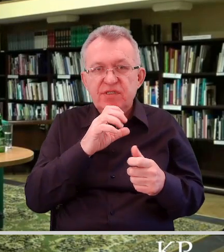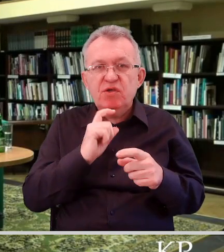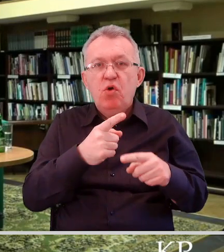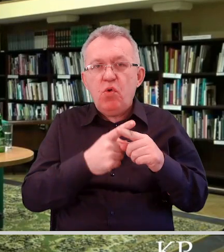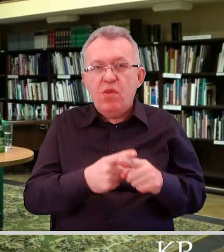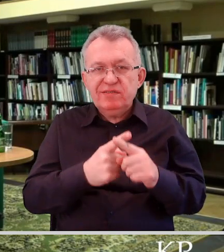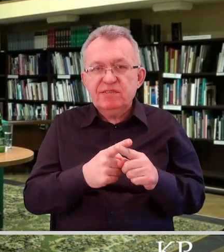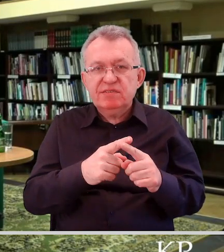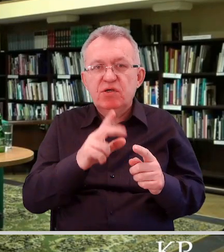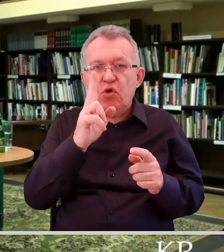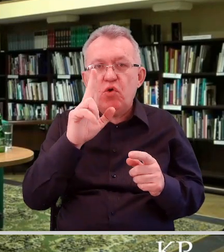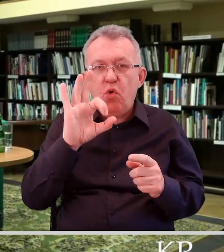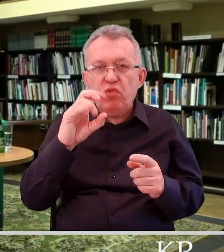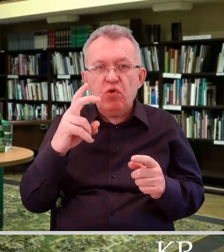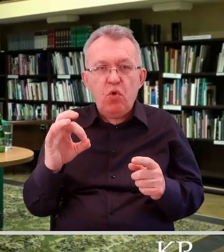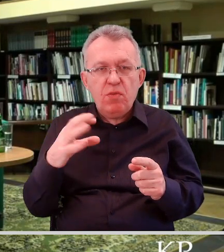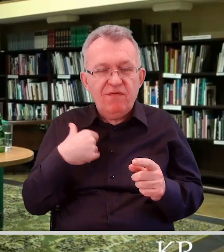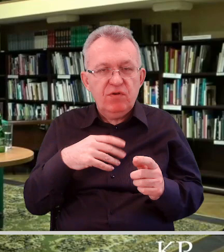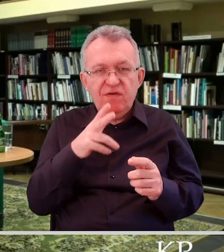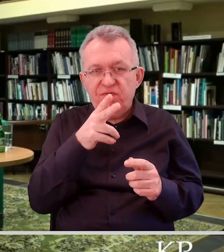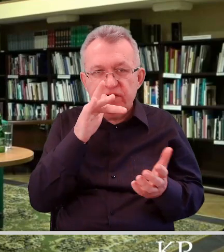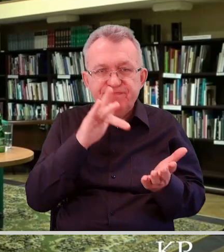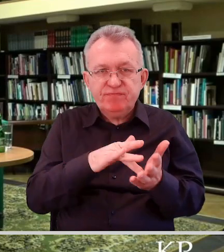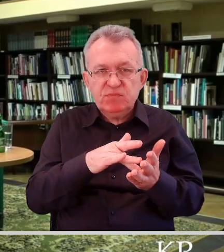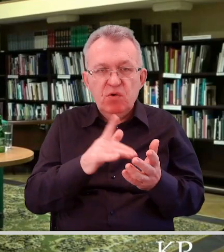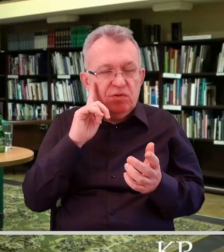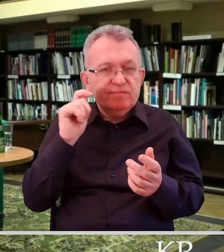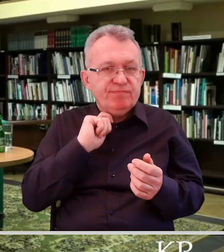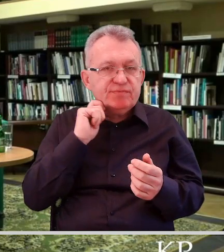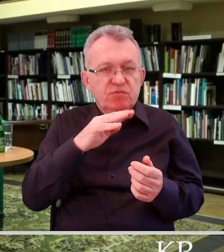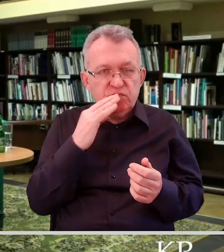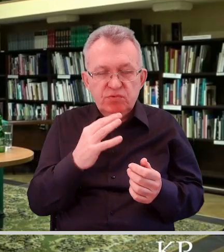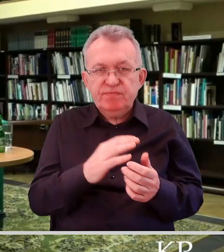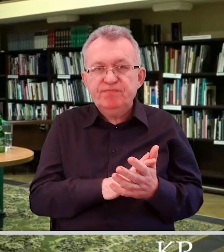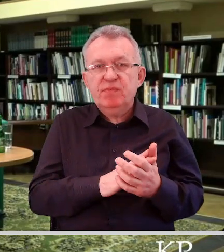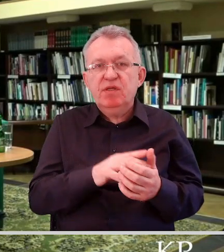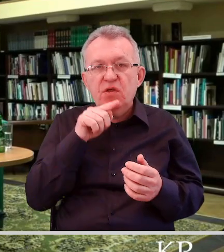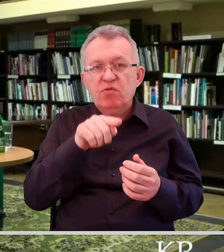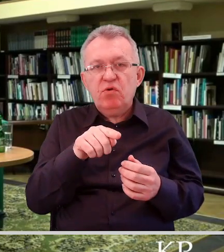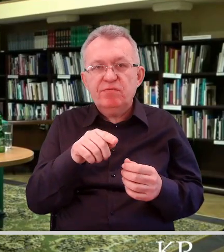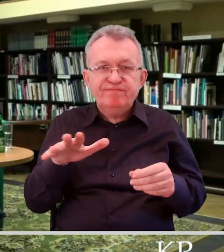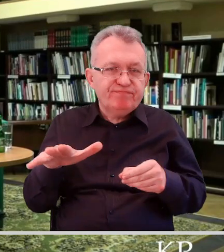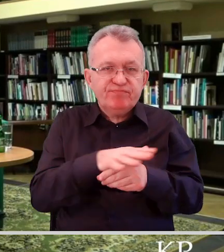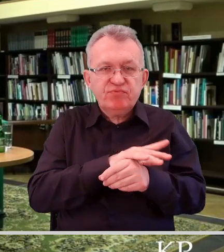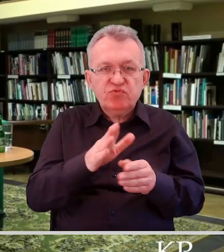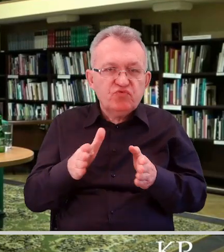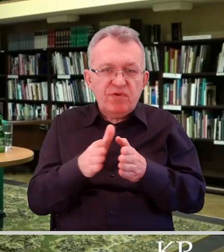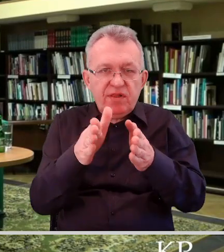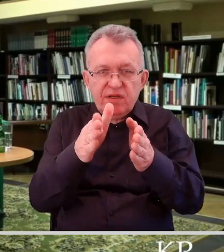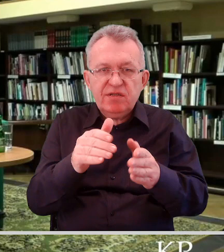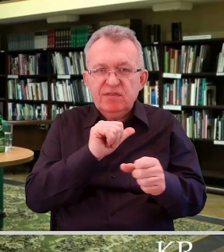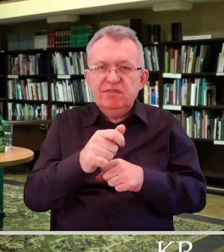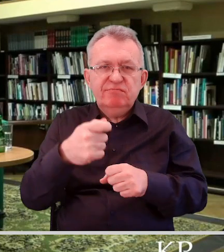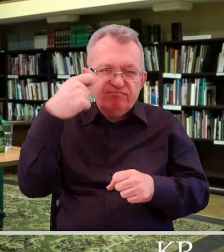kolonizację Konga, która pochłonęła miliony istnień ludzkich. Natomiast właśnie to zamurowanie rzeki jest też taką